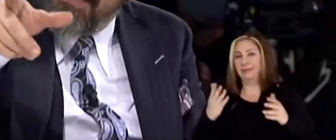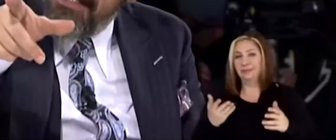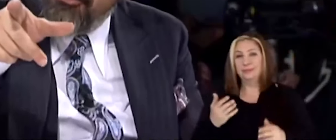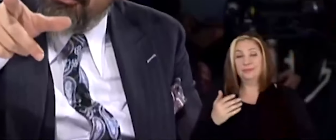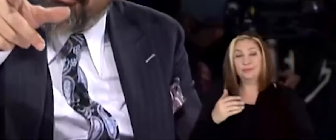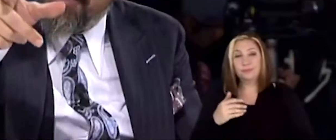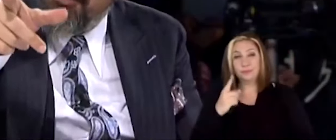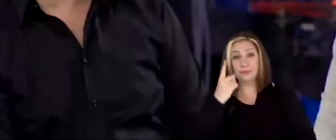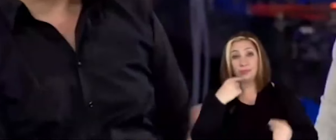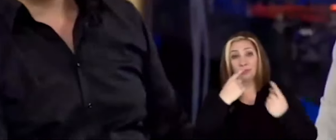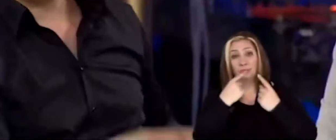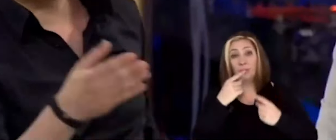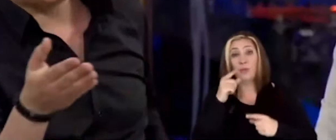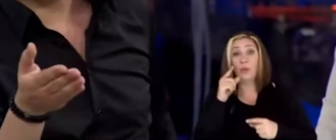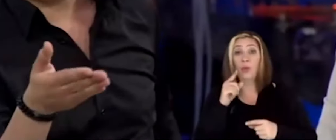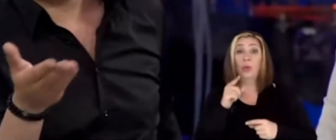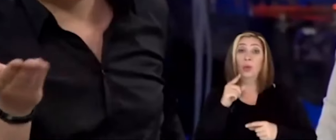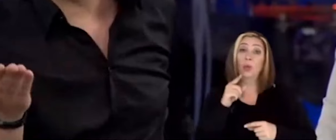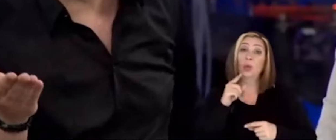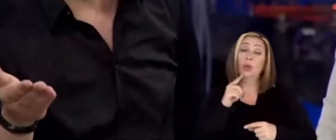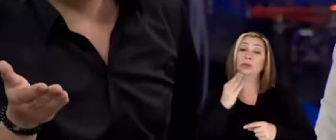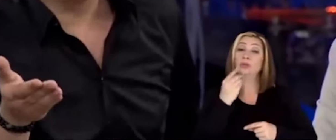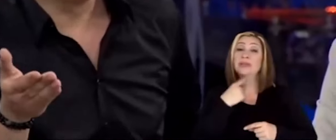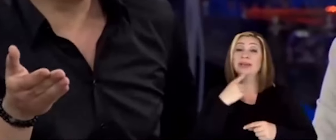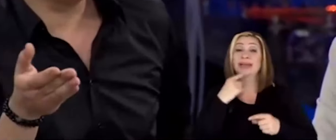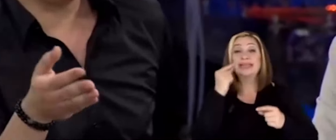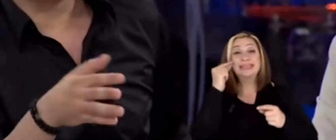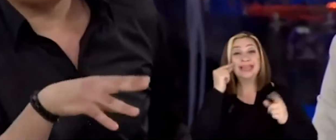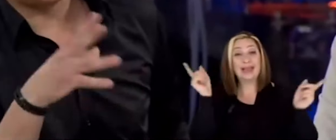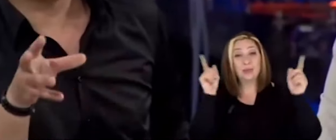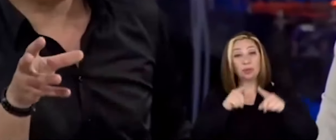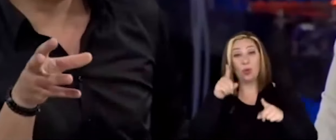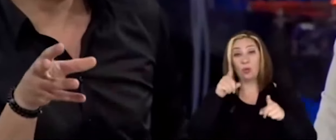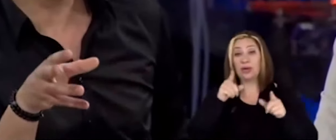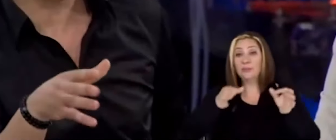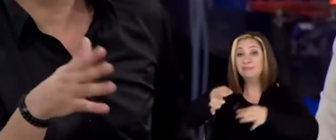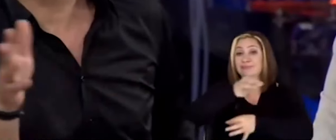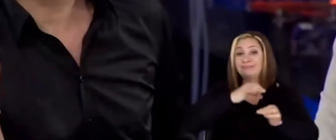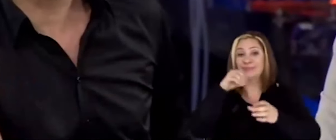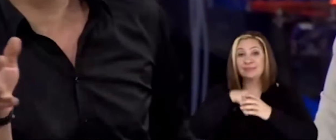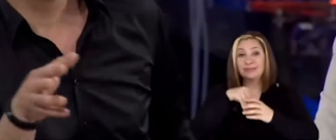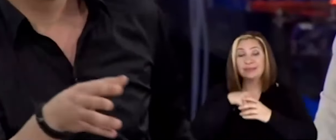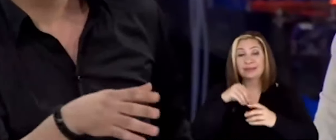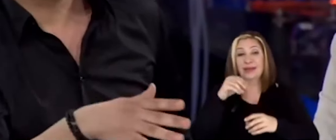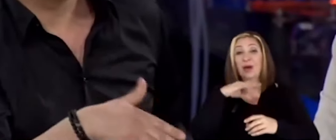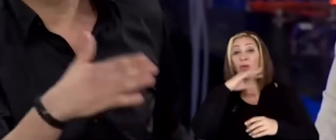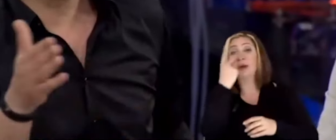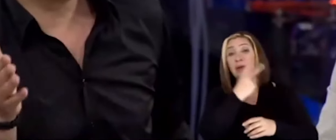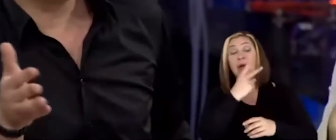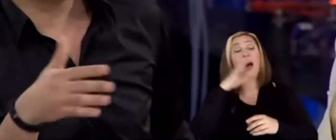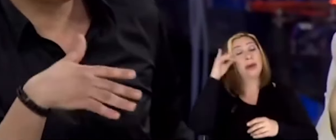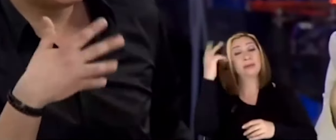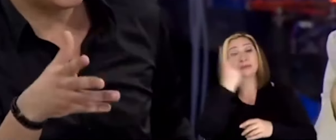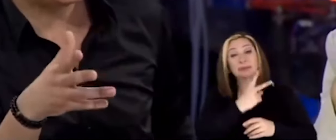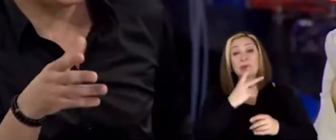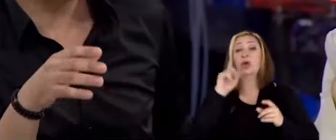bir de birileriyle görüşüyorsun. Ha, o, onlarla çok tatlı insanlarla buluştuk orada prodüksiyon anlamında. Slumdog Millionaire'in... İşte sanat